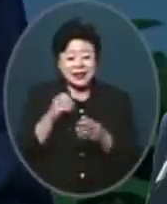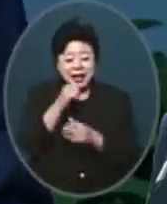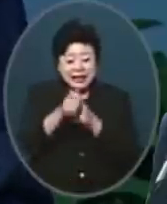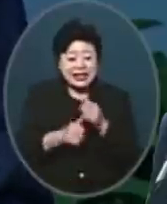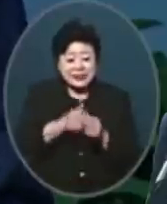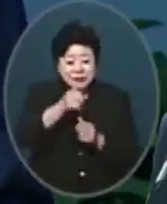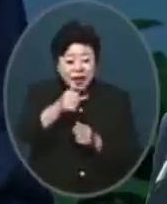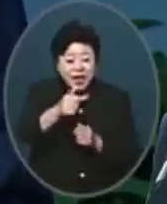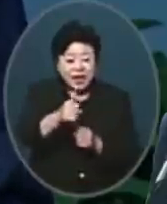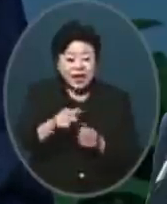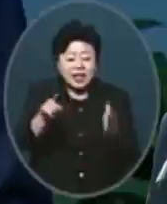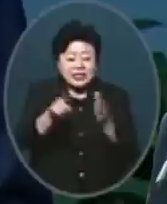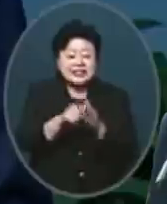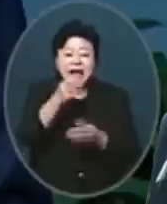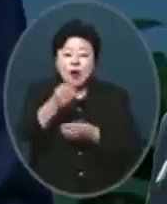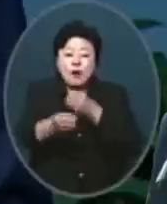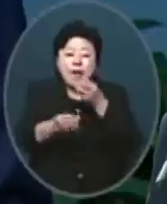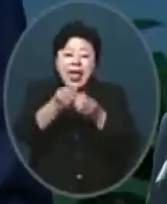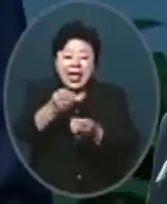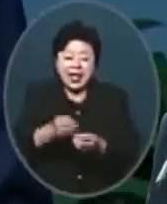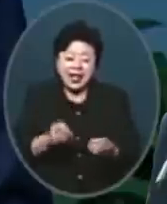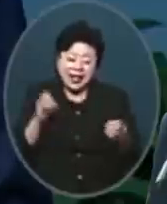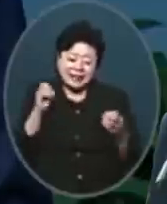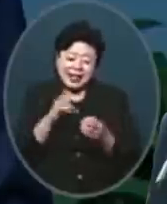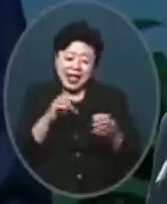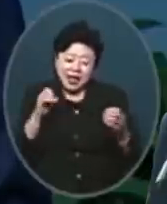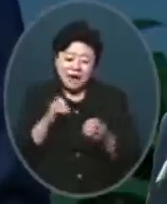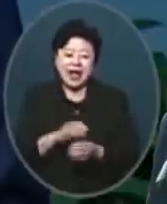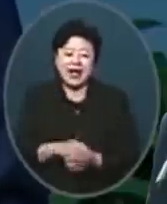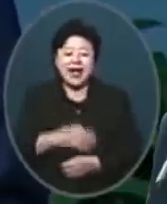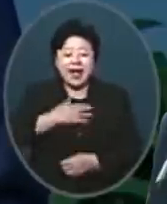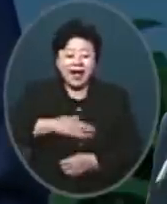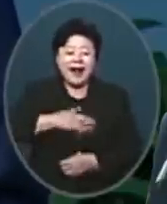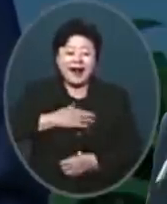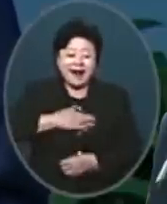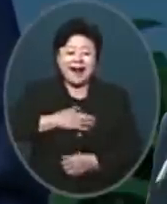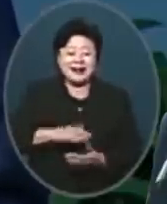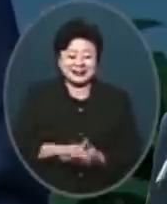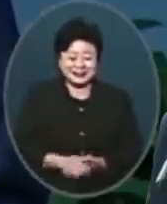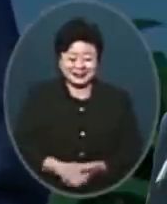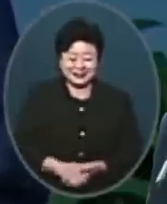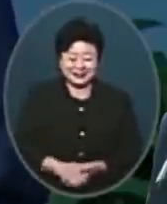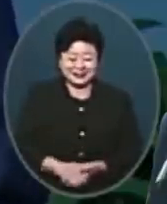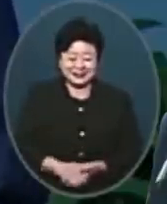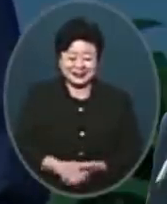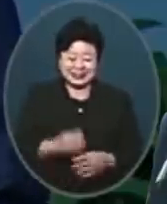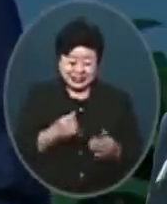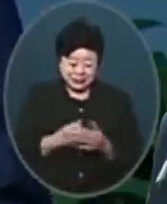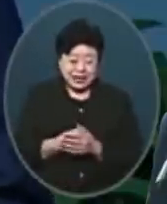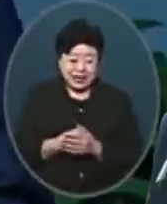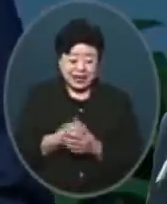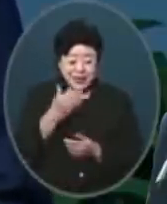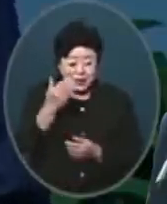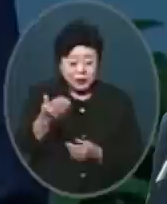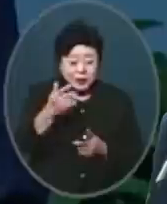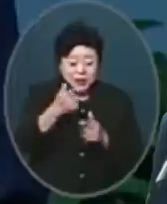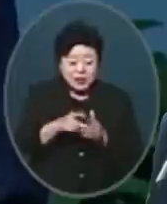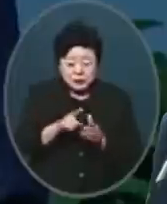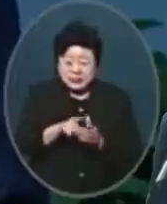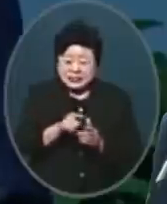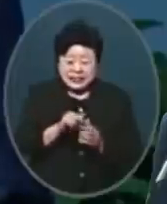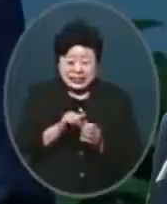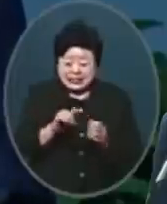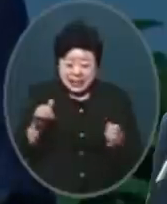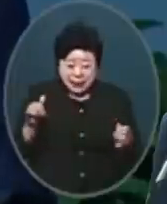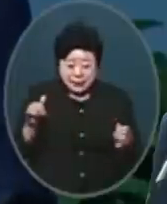하나님과 신앙 고백의 은혜가 살아납니다. 그래서 여러분은 예수 안 믿는